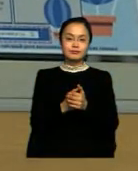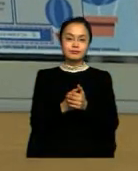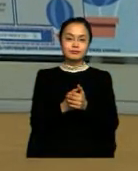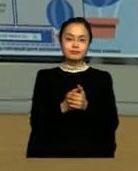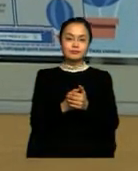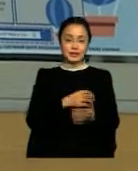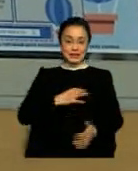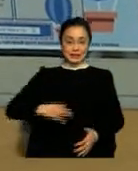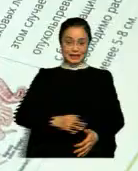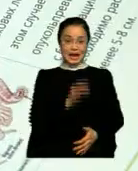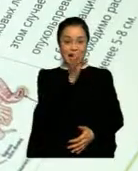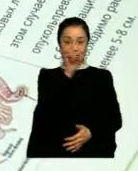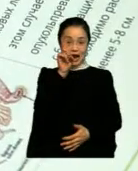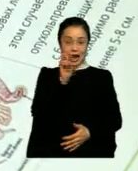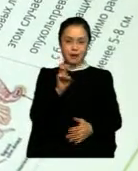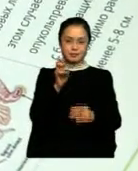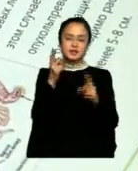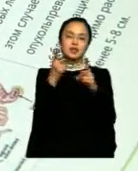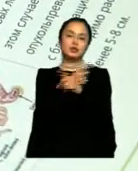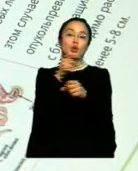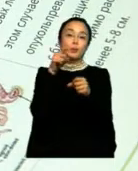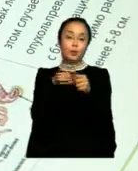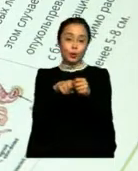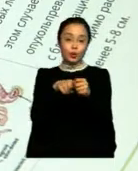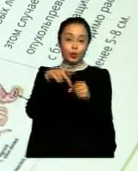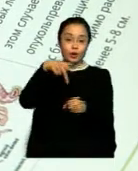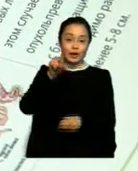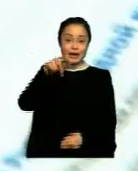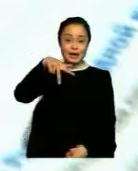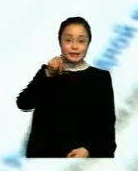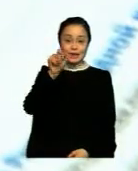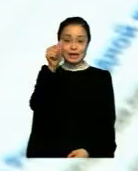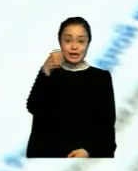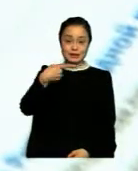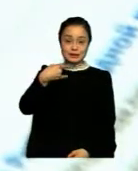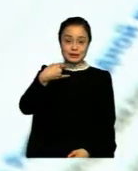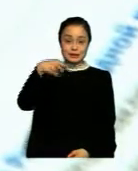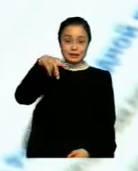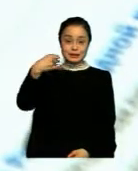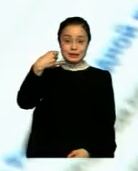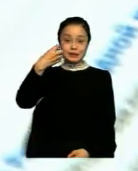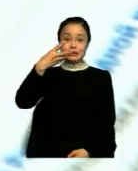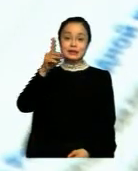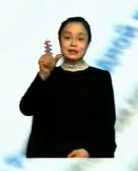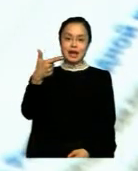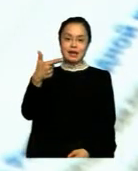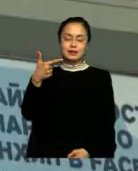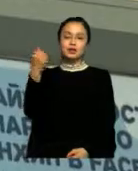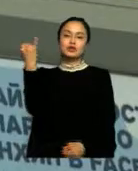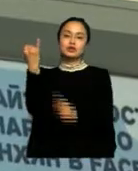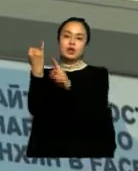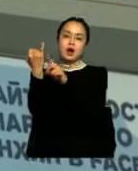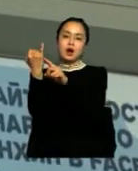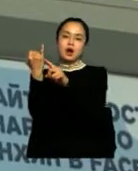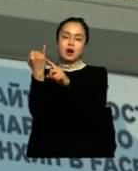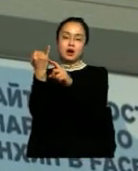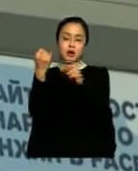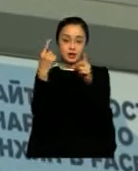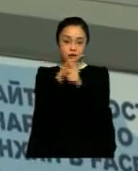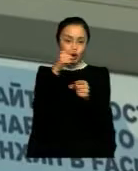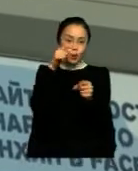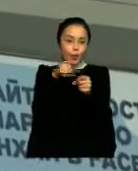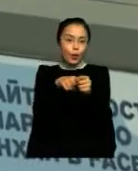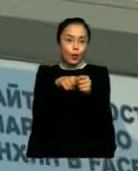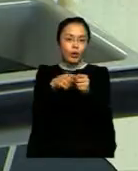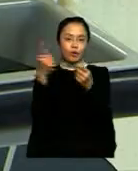대장암 치료를 위해 한국을 찾은 카자흐스탄 여성입니다. 경기도의 한 대학병원에서 수술을 마친 뒤 지금은